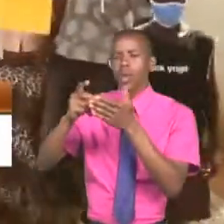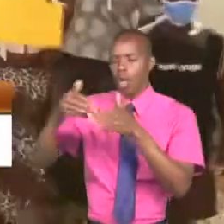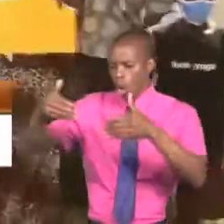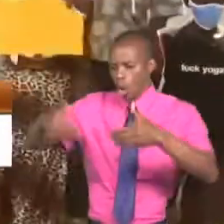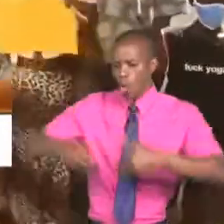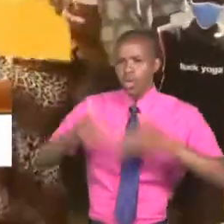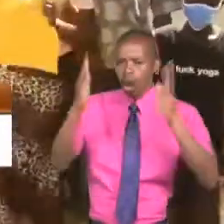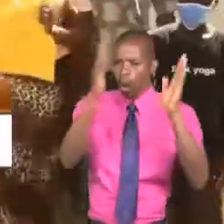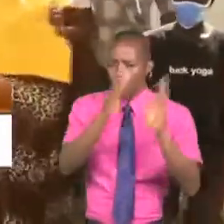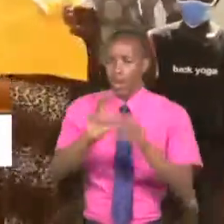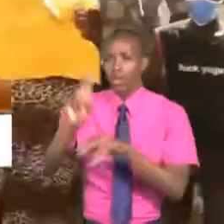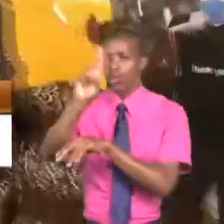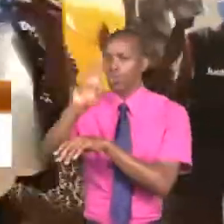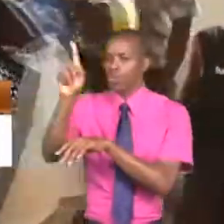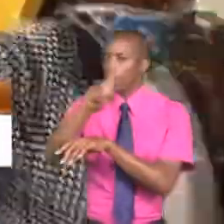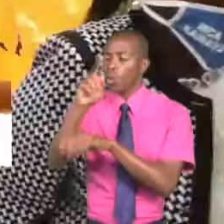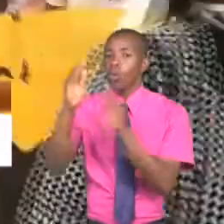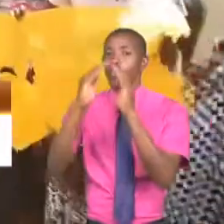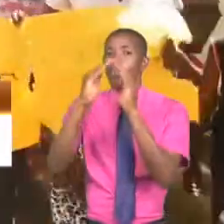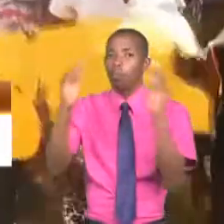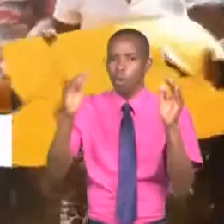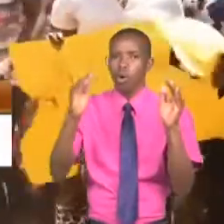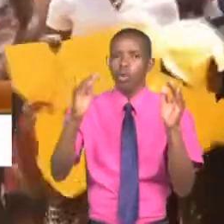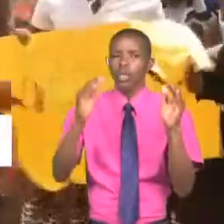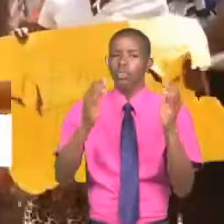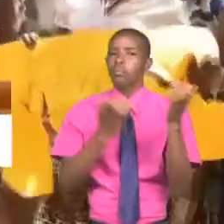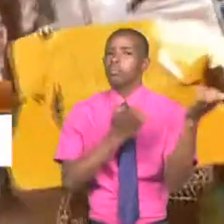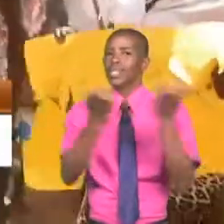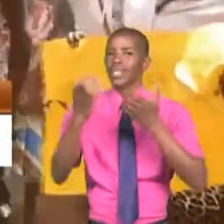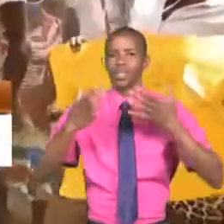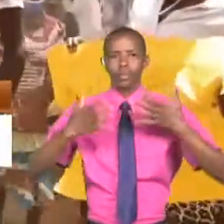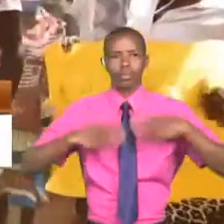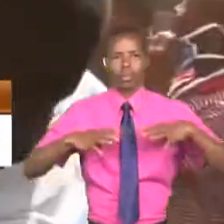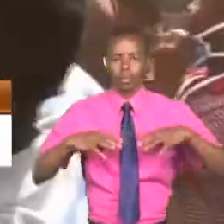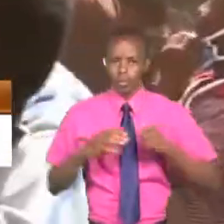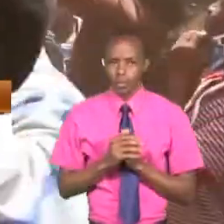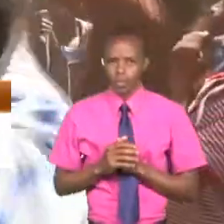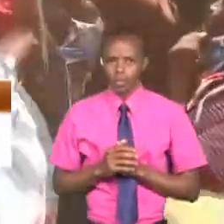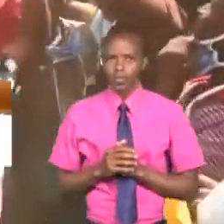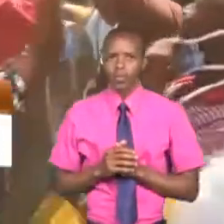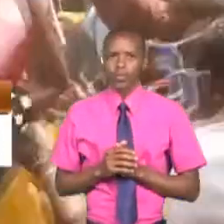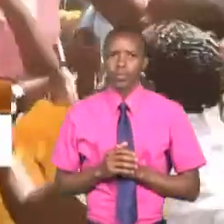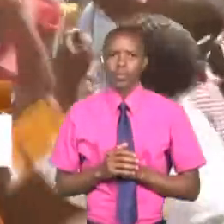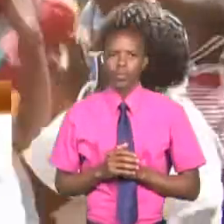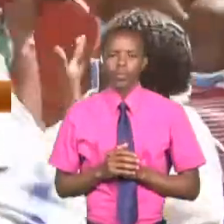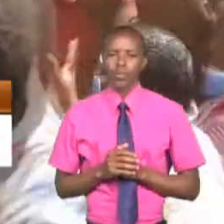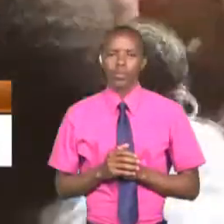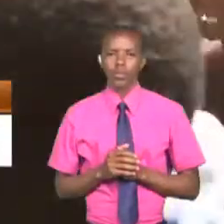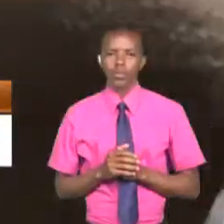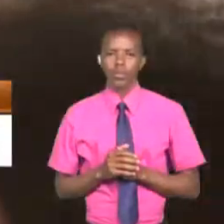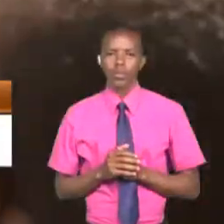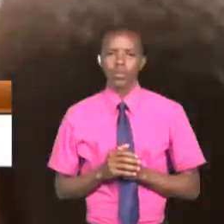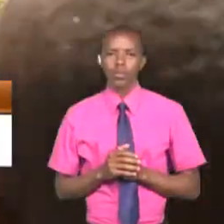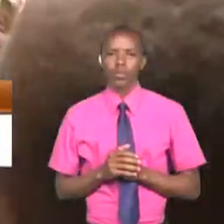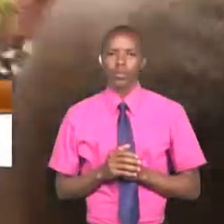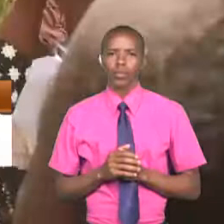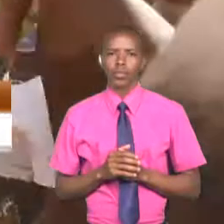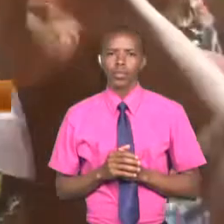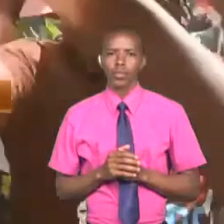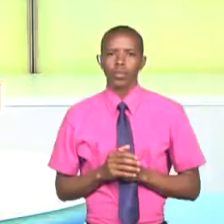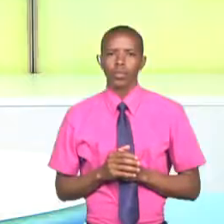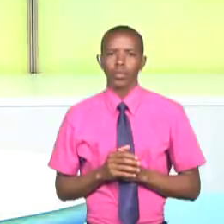unapangiwa kutumika vibaya hasa na wafanyabiashara. Majibu Kisau, runinga ya Switch,